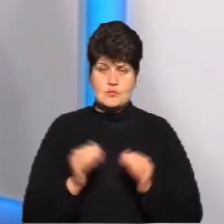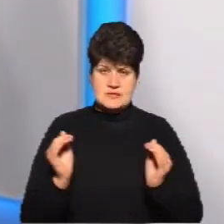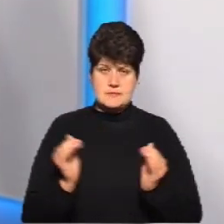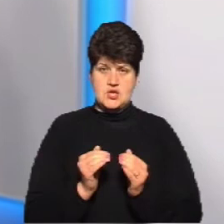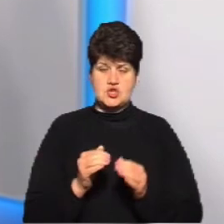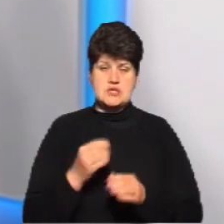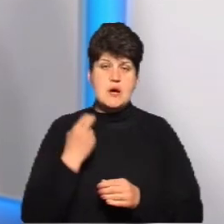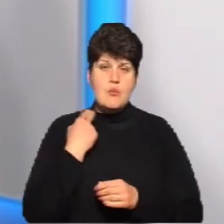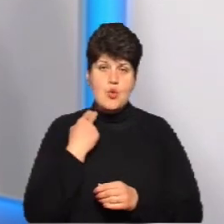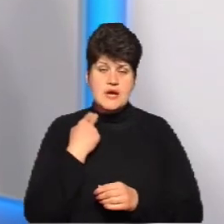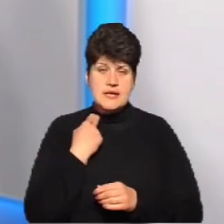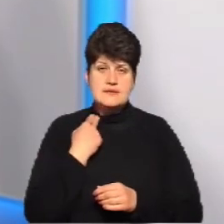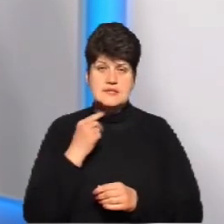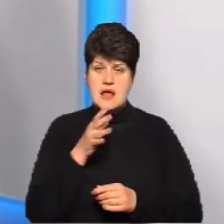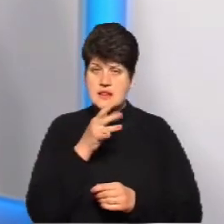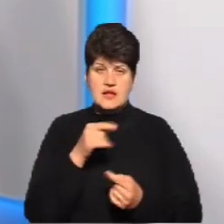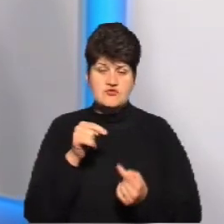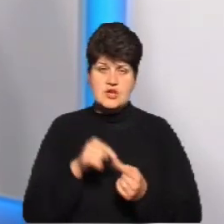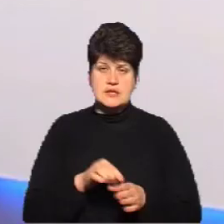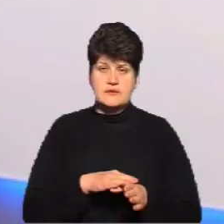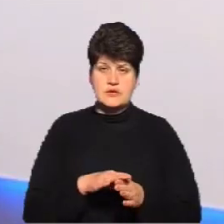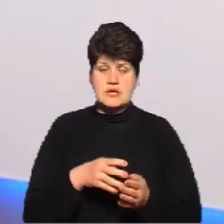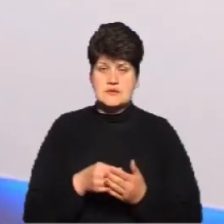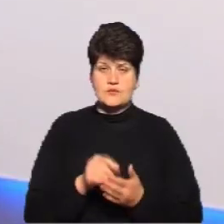за невчасне виконання своїх зобов'язань.